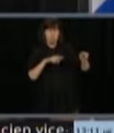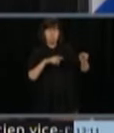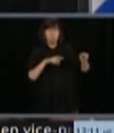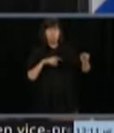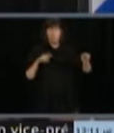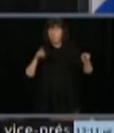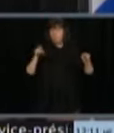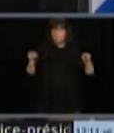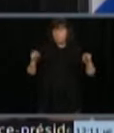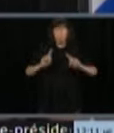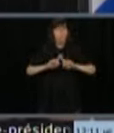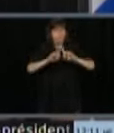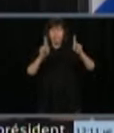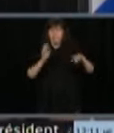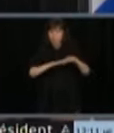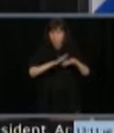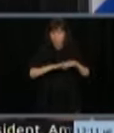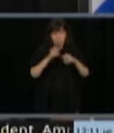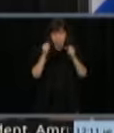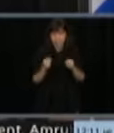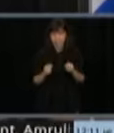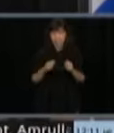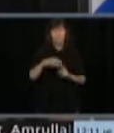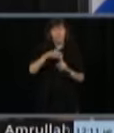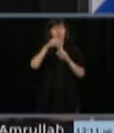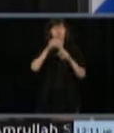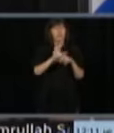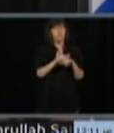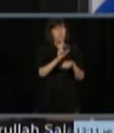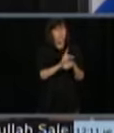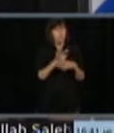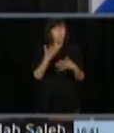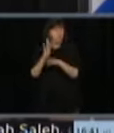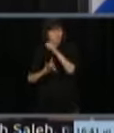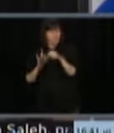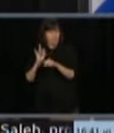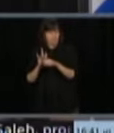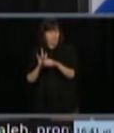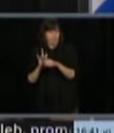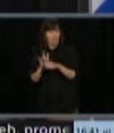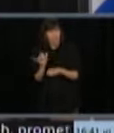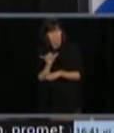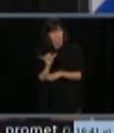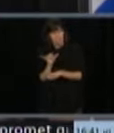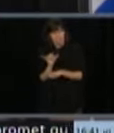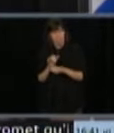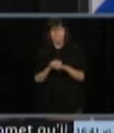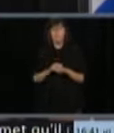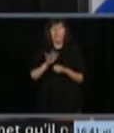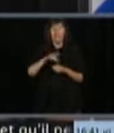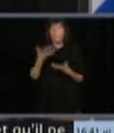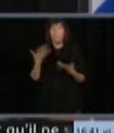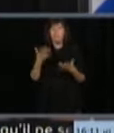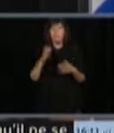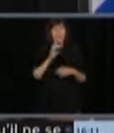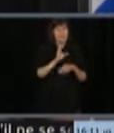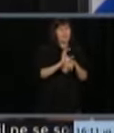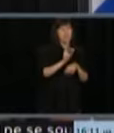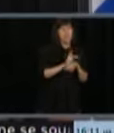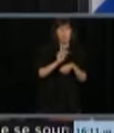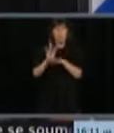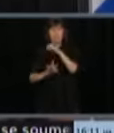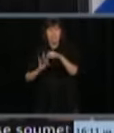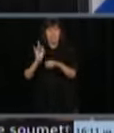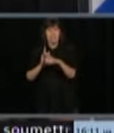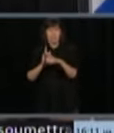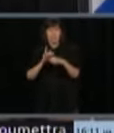les cégeps et les universités. Cégeps et universités, bien, il y a des étudiants qui viennent un peu de toutes les régions au Québec, puis il y a même des étudiants qui